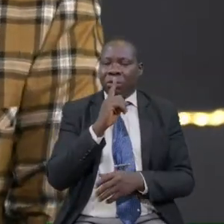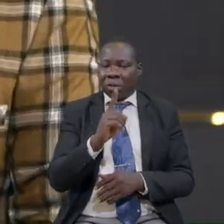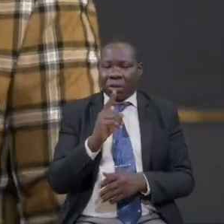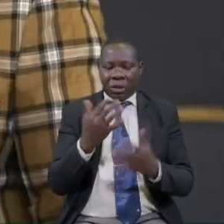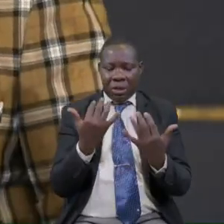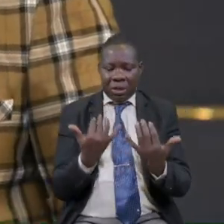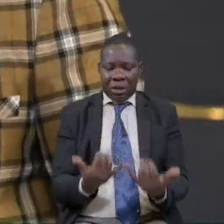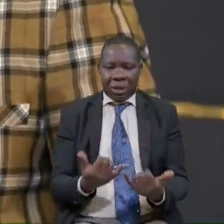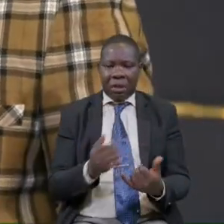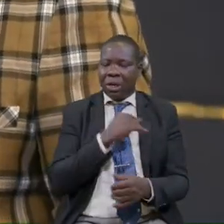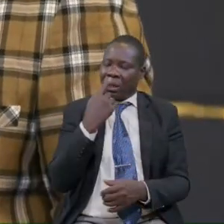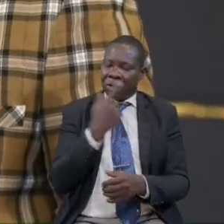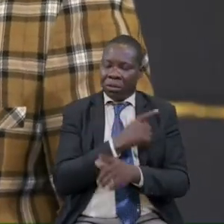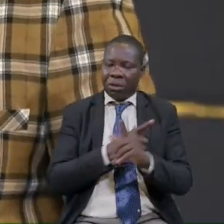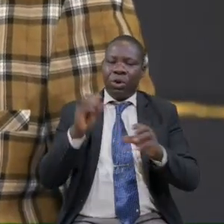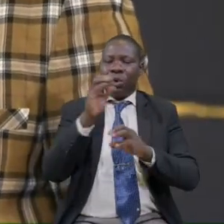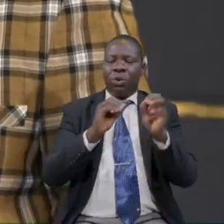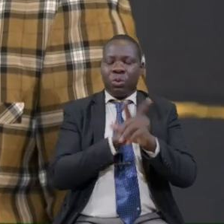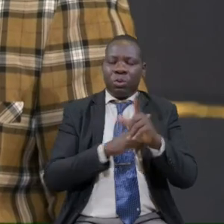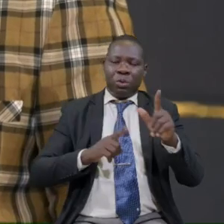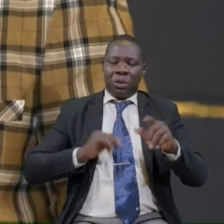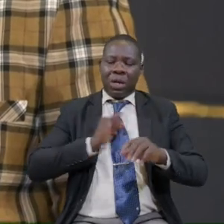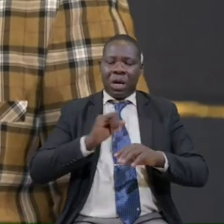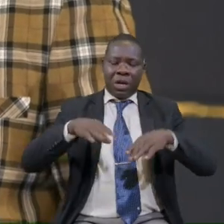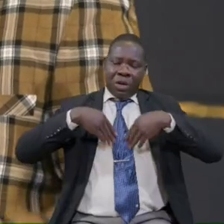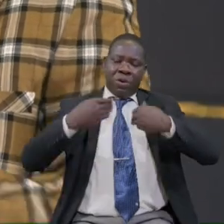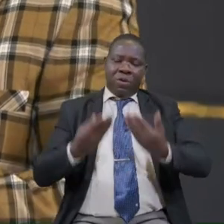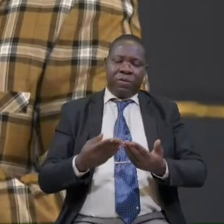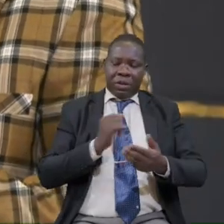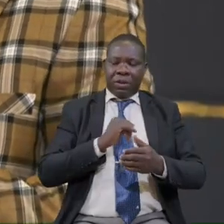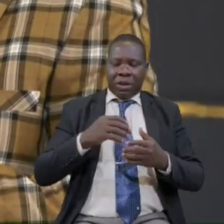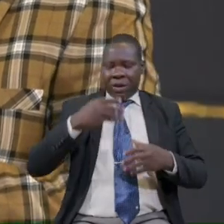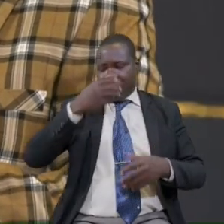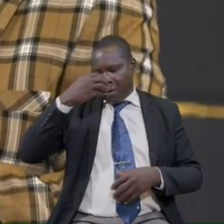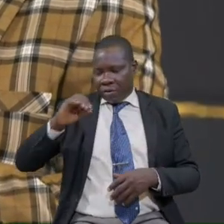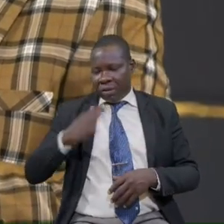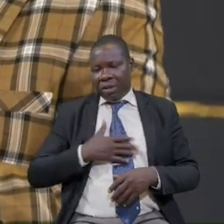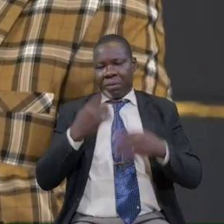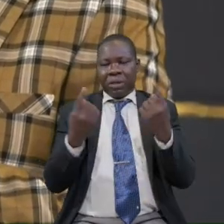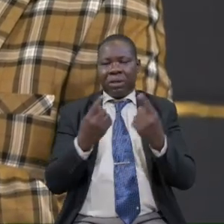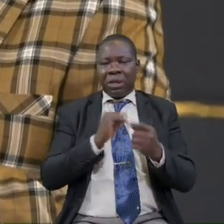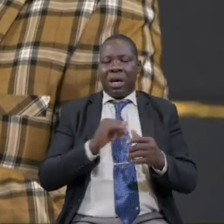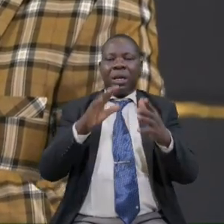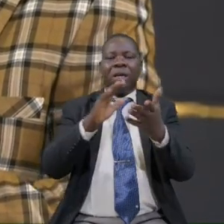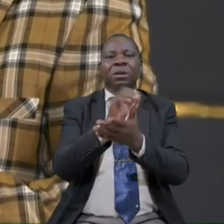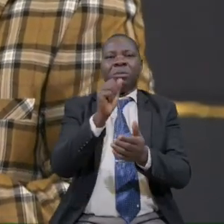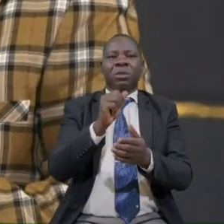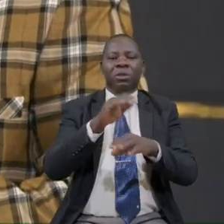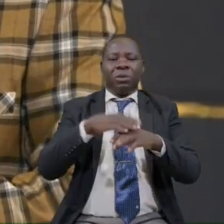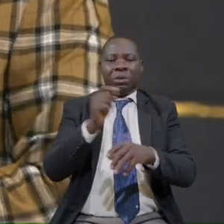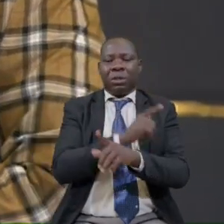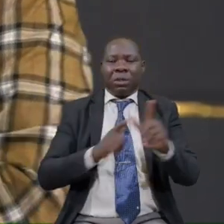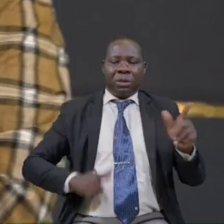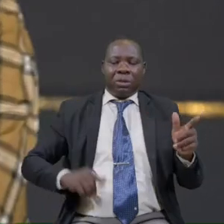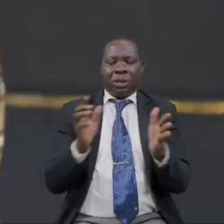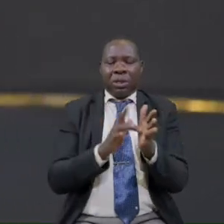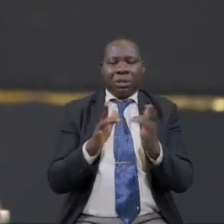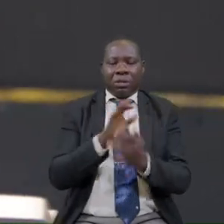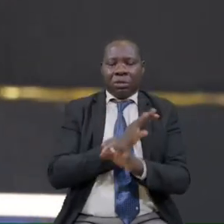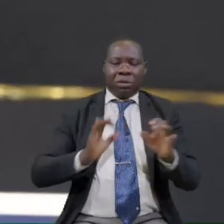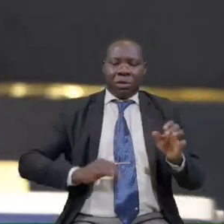Seigneur. Seigneur, je confesse et j'abandonne mes péchés. Je crois au Seigneur Jésus-Christ qu'il